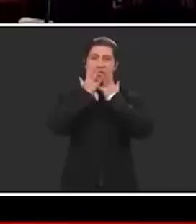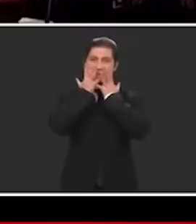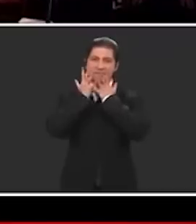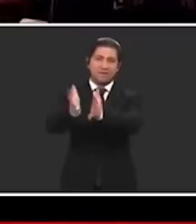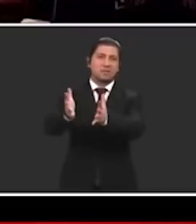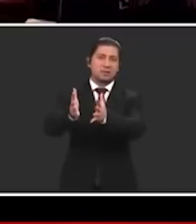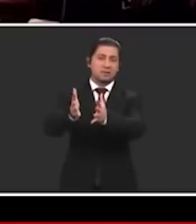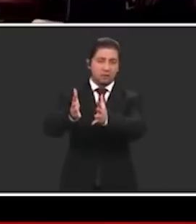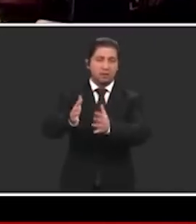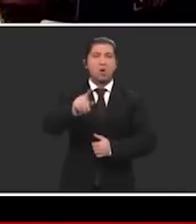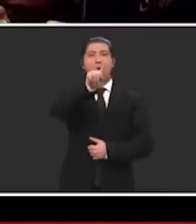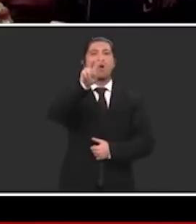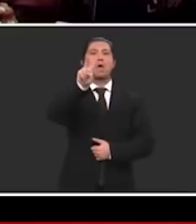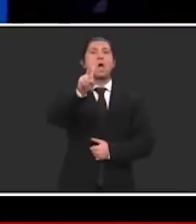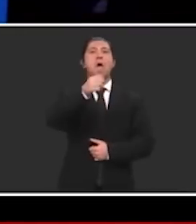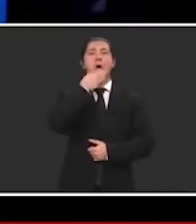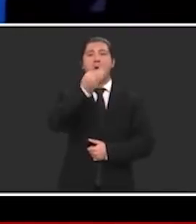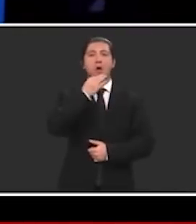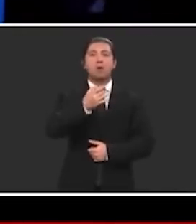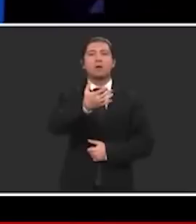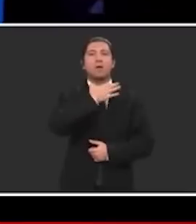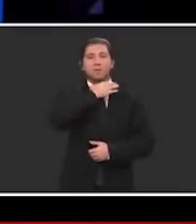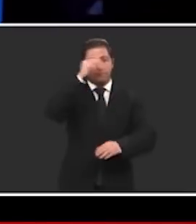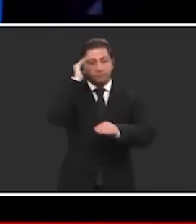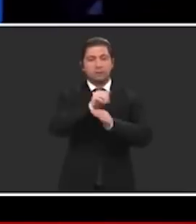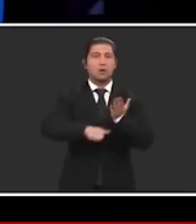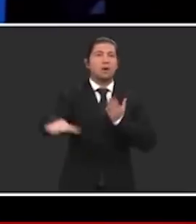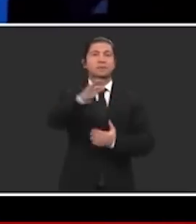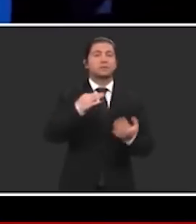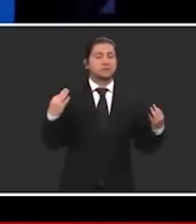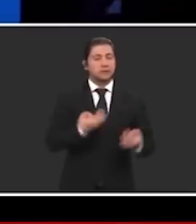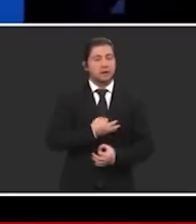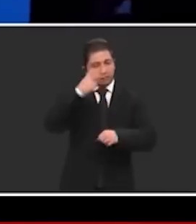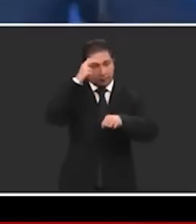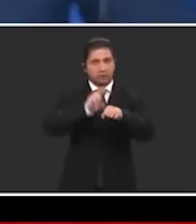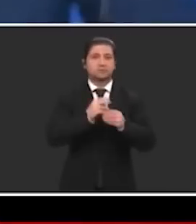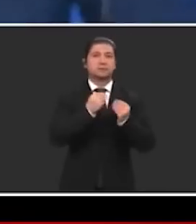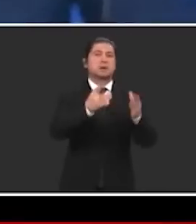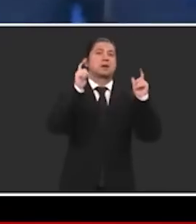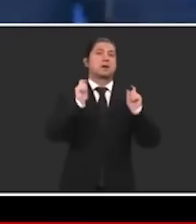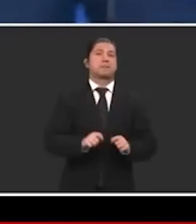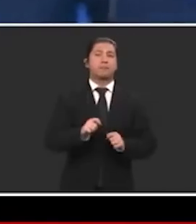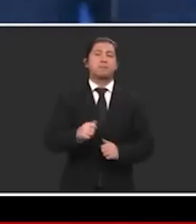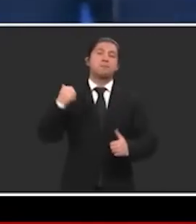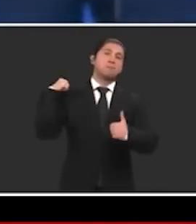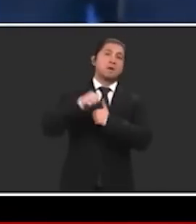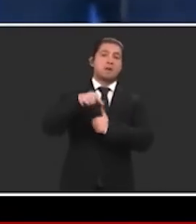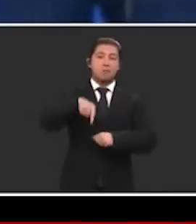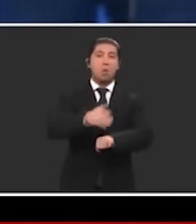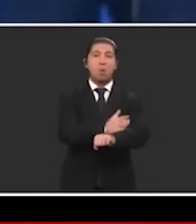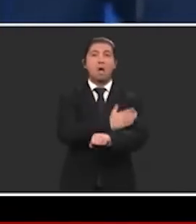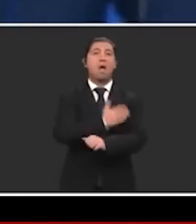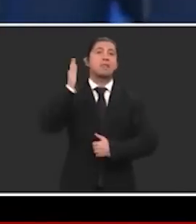anarken 12 Eylül mağdurlarını da saygıyla yad ettik. Bir daha bu ülkede